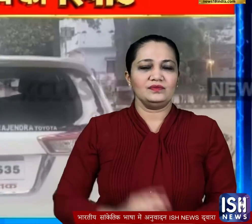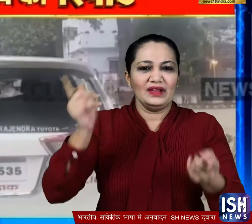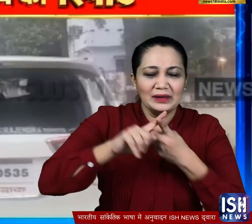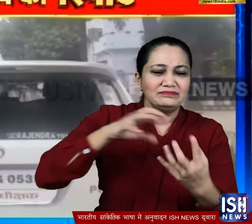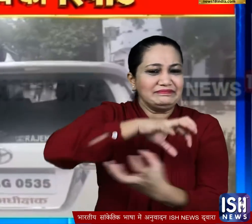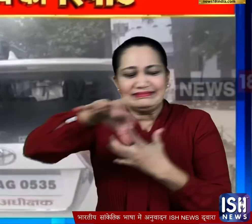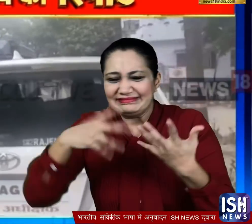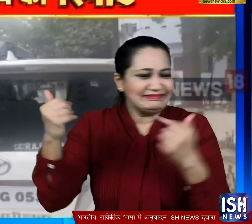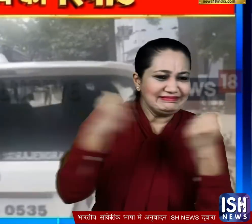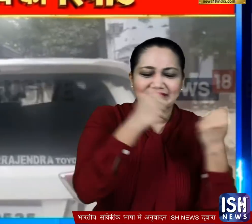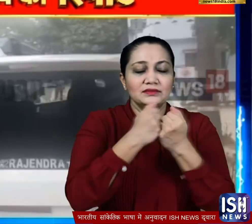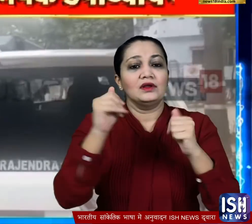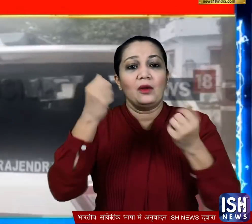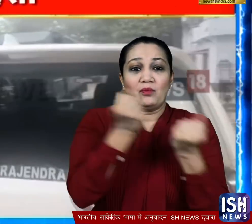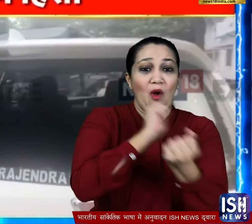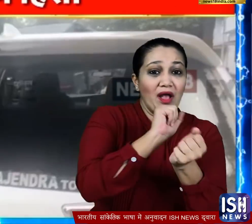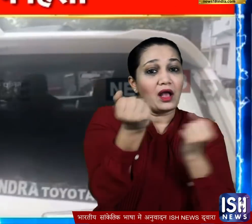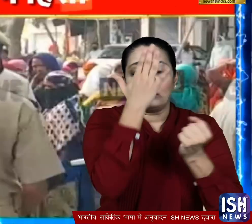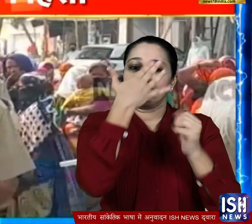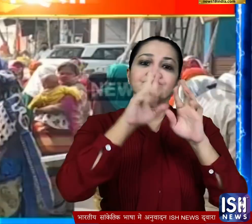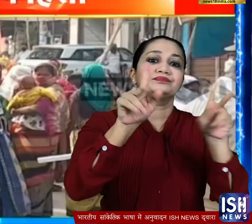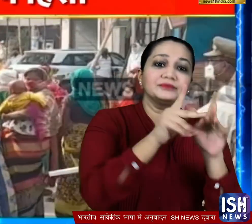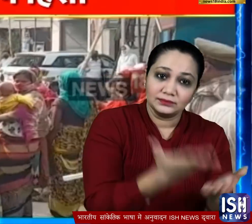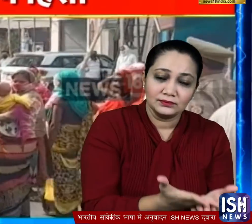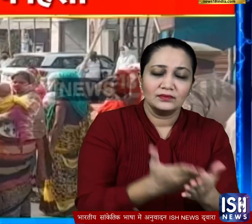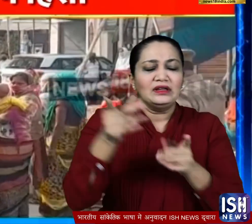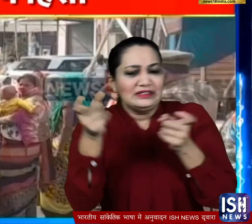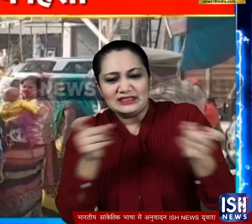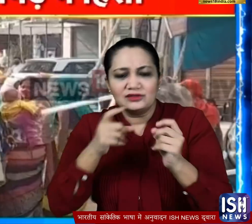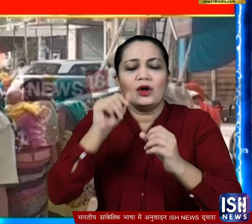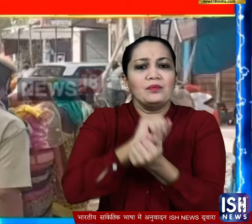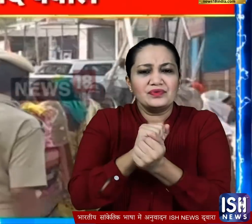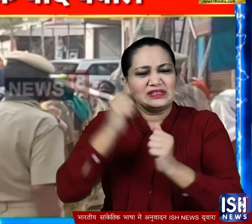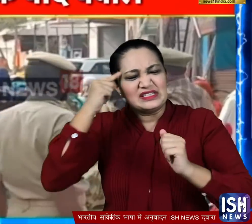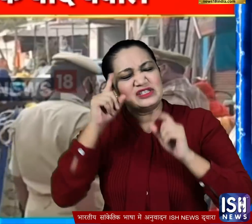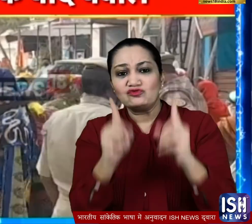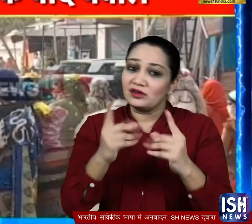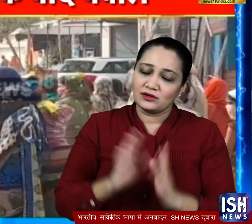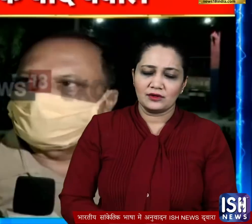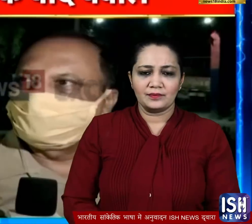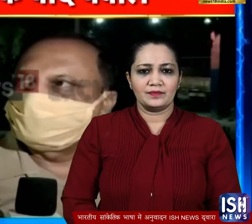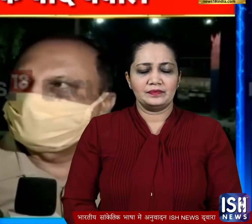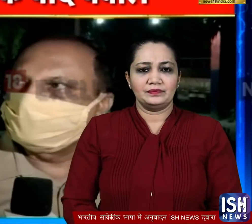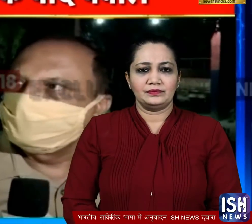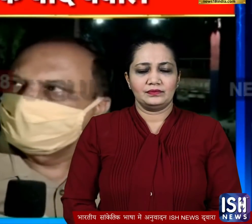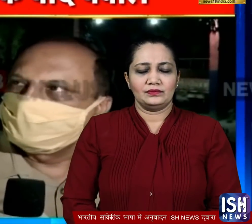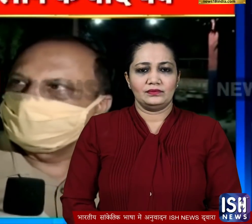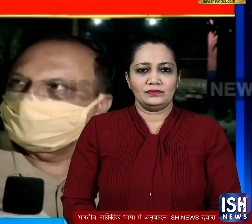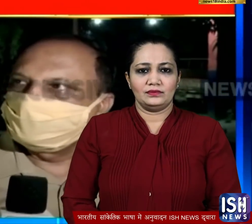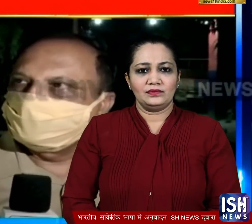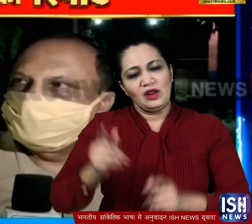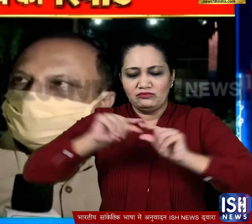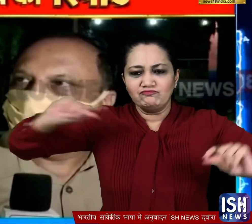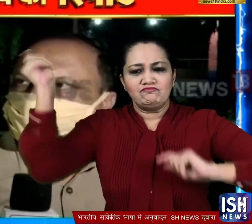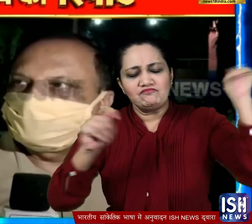हंगामे के दौरान पुलिस की गाड़ी के शीशे भी तोड़ दिए गए। इन हालात को काबू करने के लिए पुलिस वालों को सख्ती दिखानी पड़ी। हल्का बल प्रयोग करके इन्हें